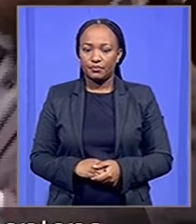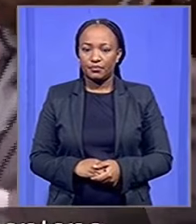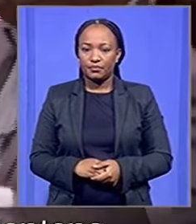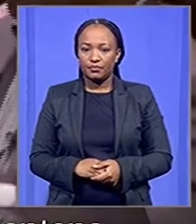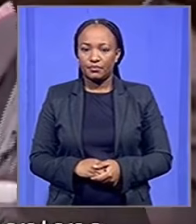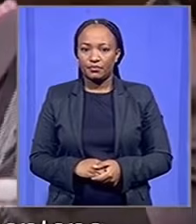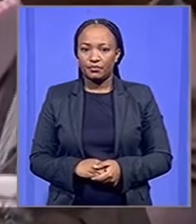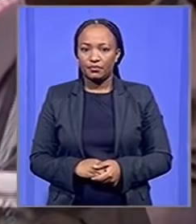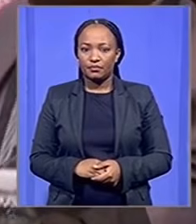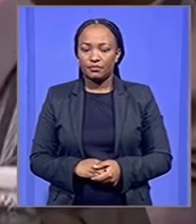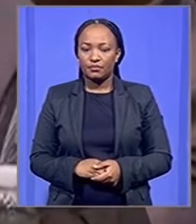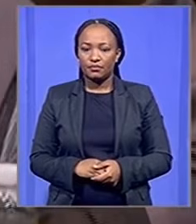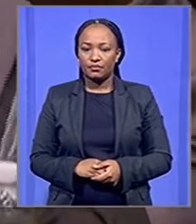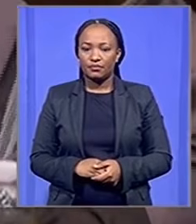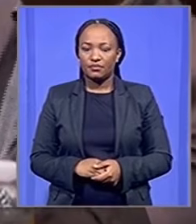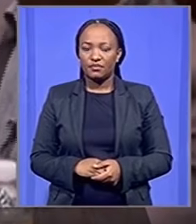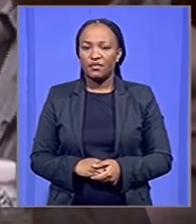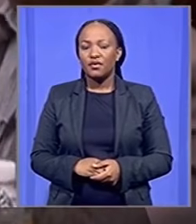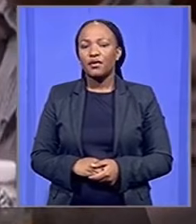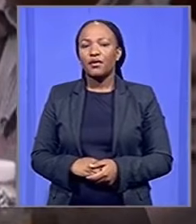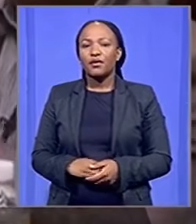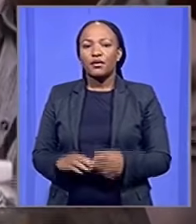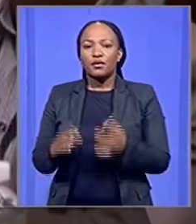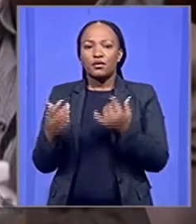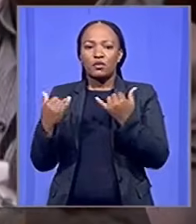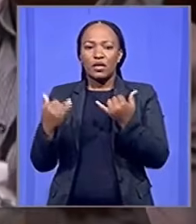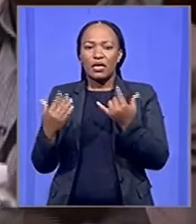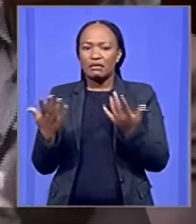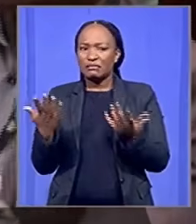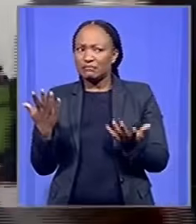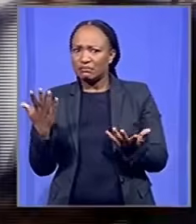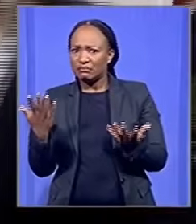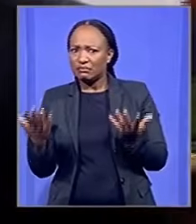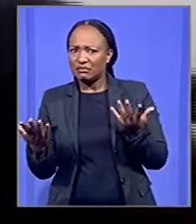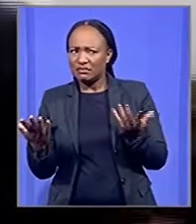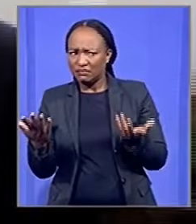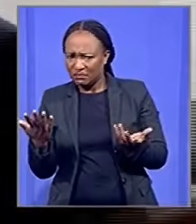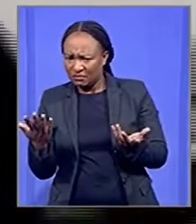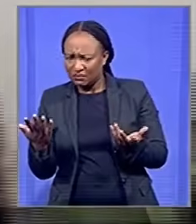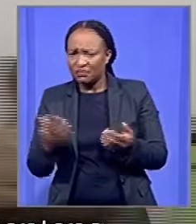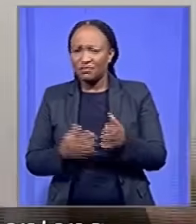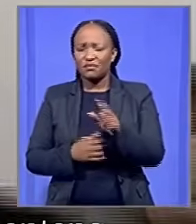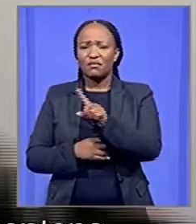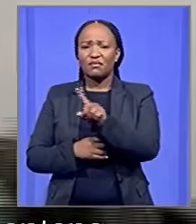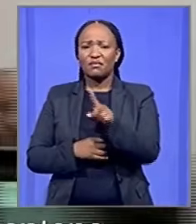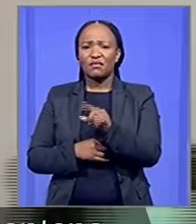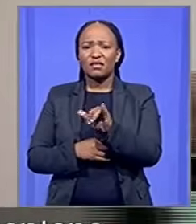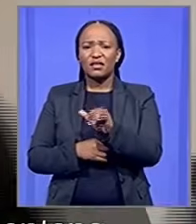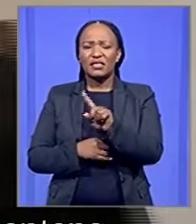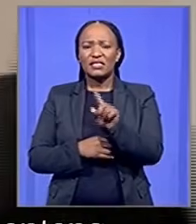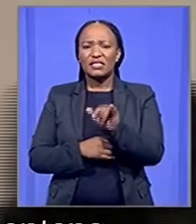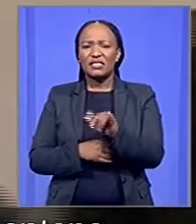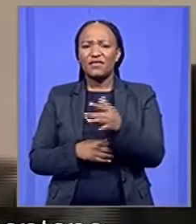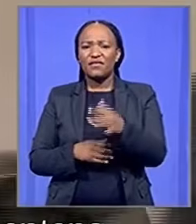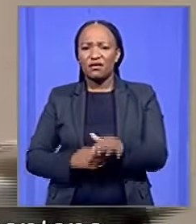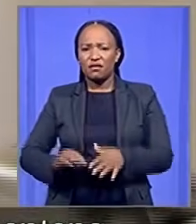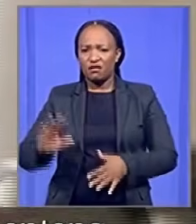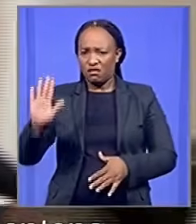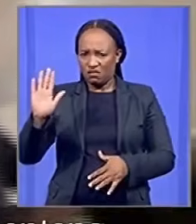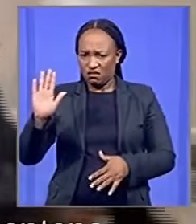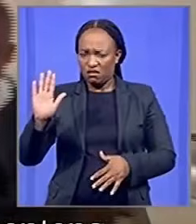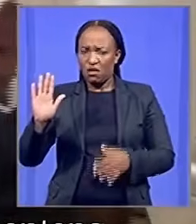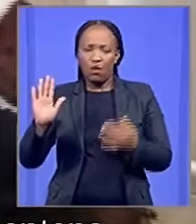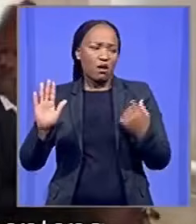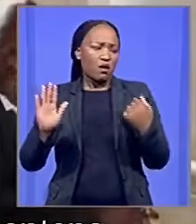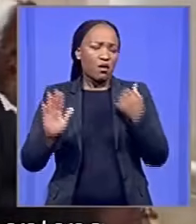Ho ne ho ena le ho se kgodise ho itseng mabapi le hore na Zizi Kodwa o tla nkiswa kano. Empa haufinyana tjena o ile a itokolla mosebetsing wa hae